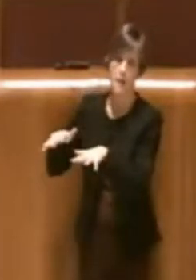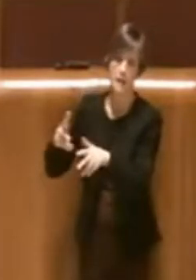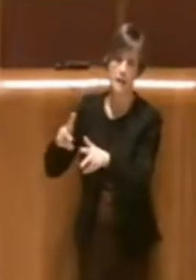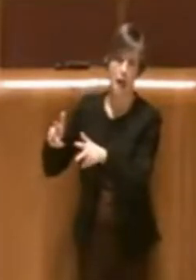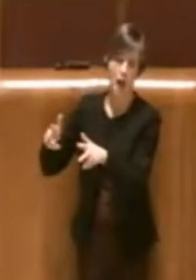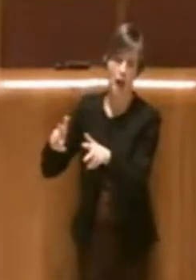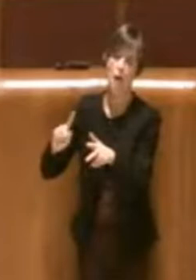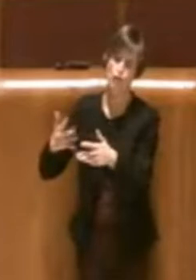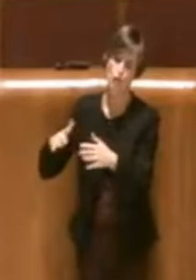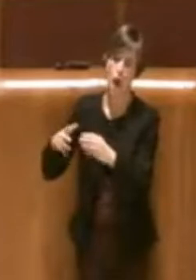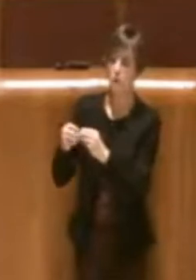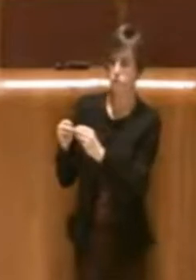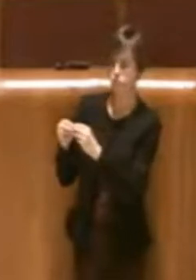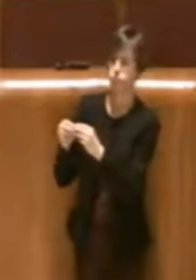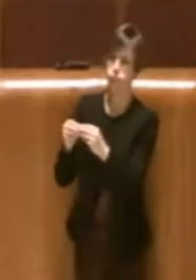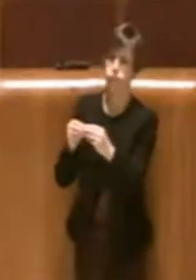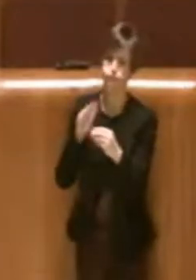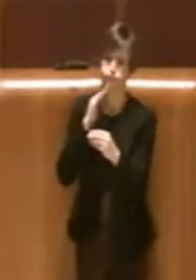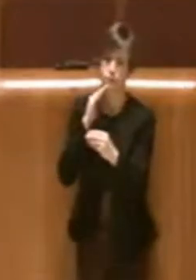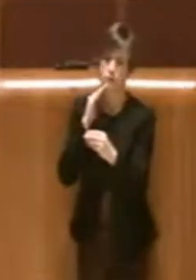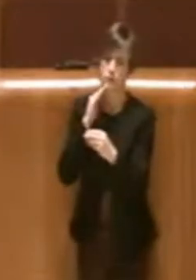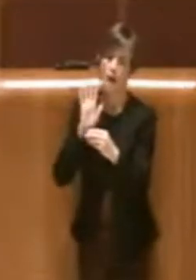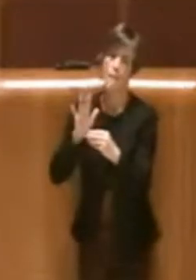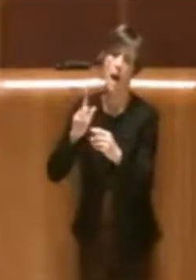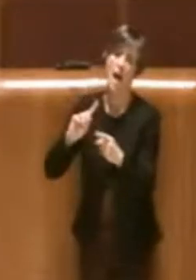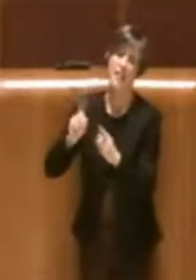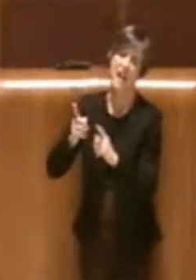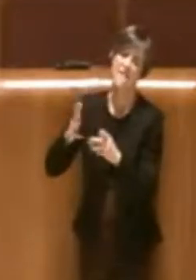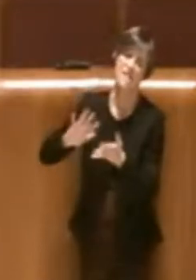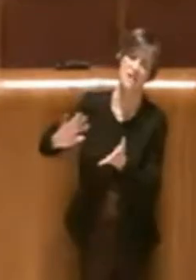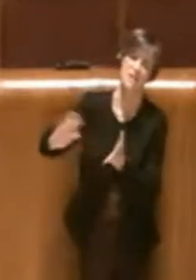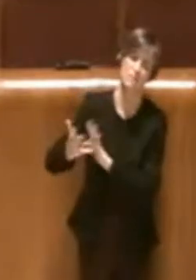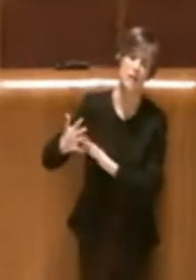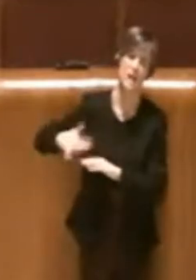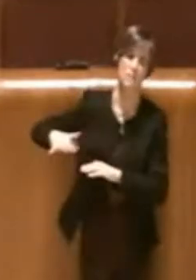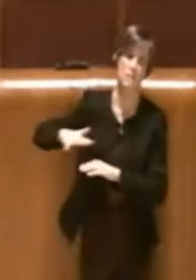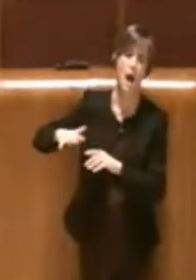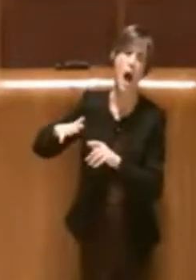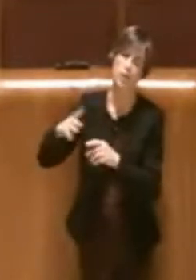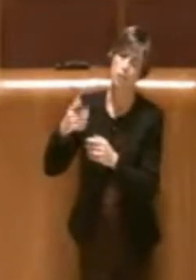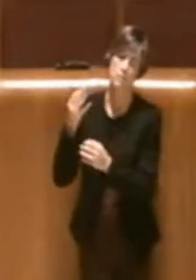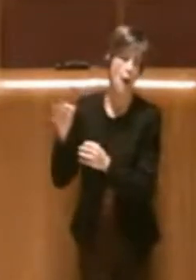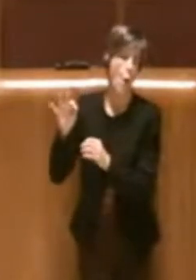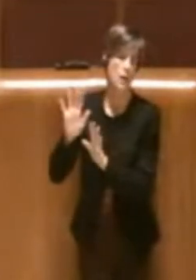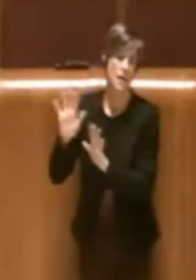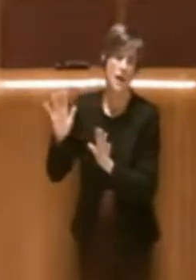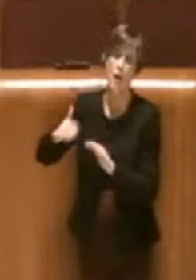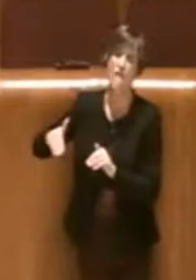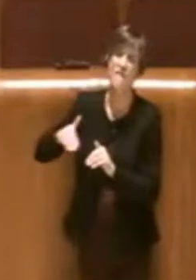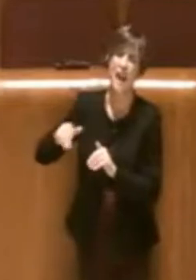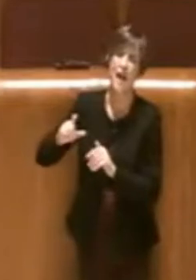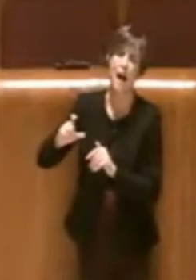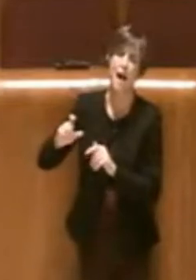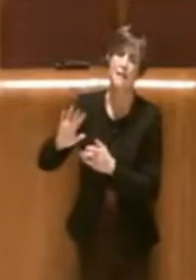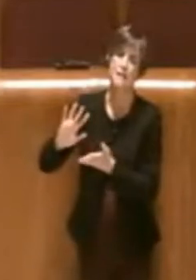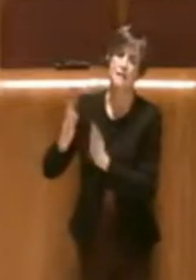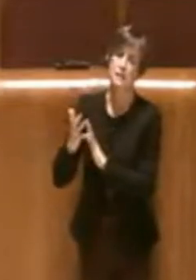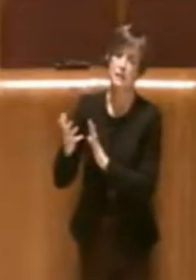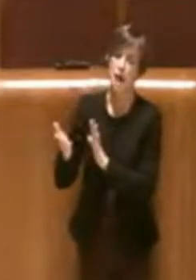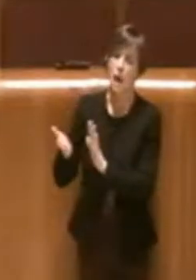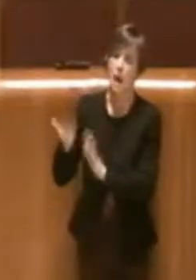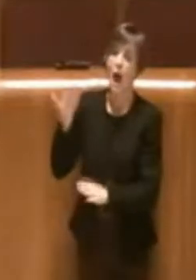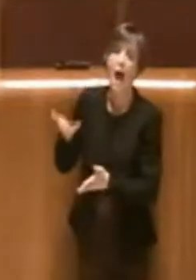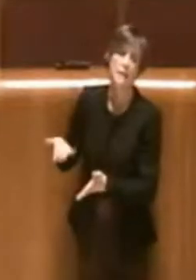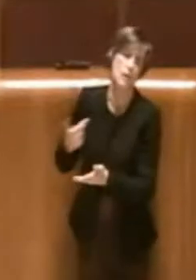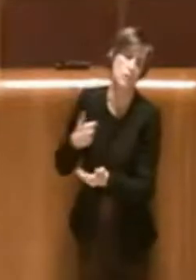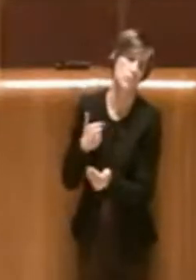Ora si tratta di riempire quello spazio straordinario che è via Le Castrenze, togliere, relegarlo, oggi è